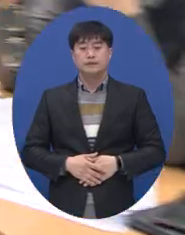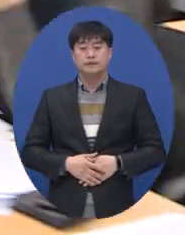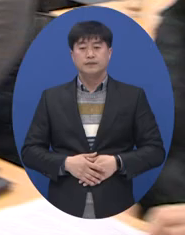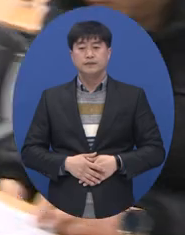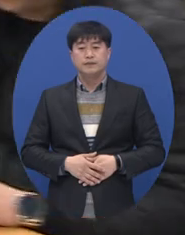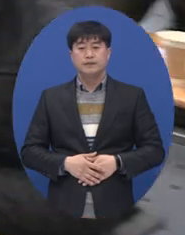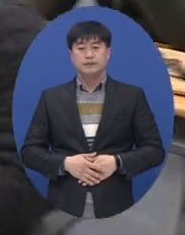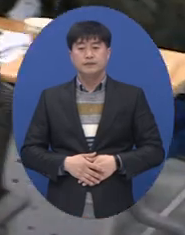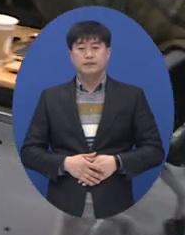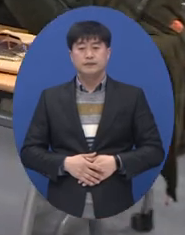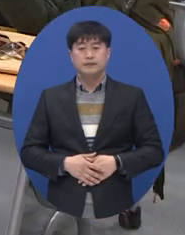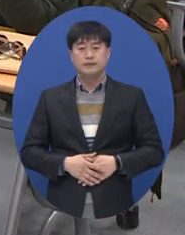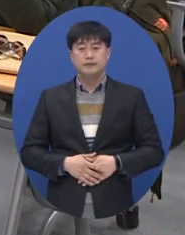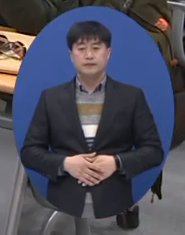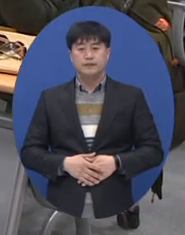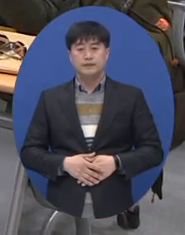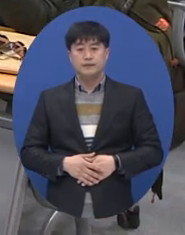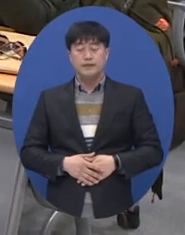경기 줄 tv 김태 입니다